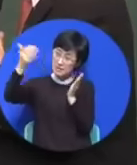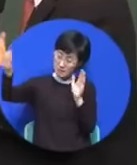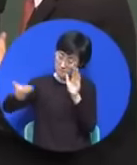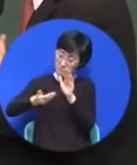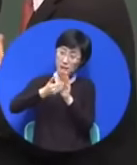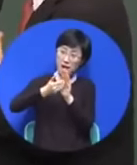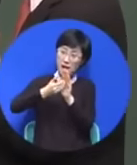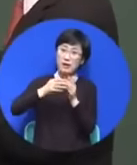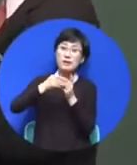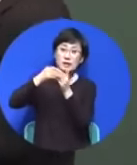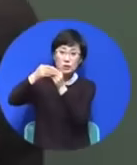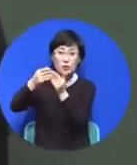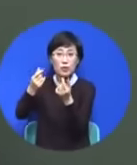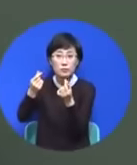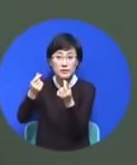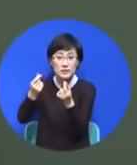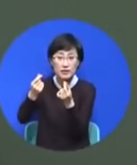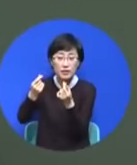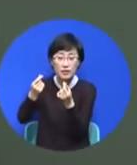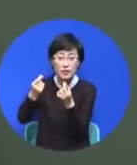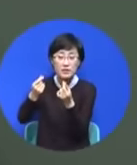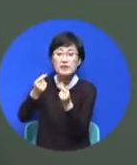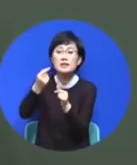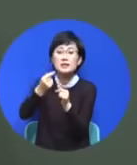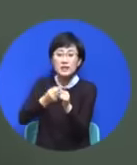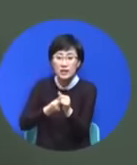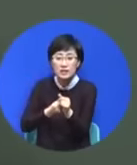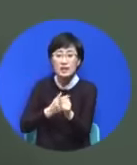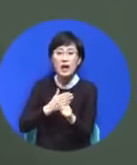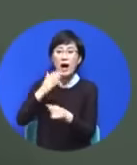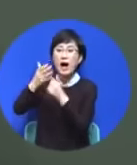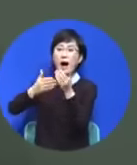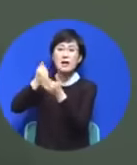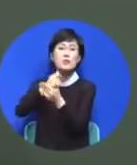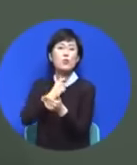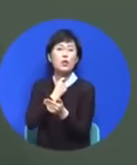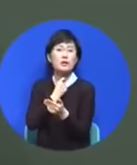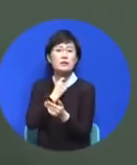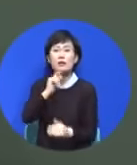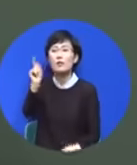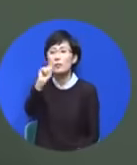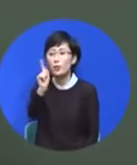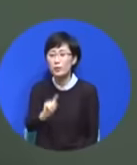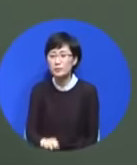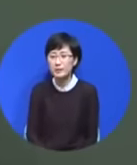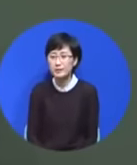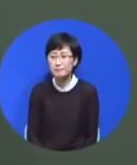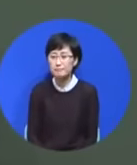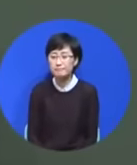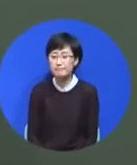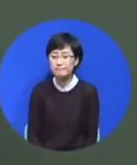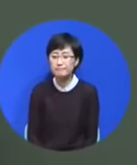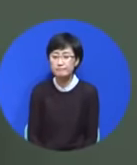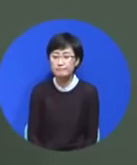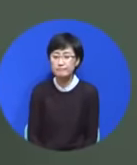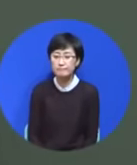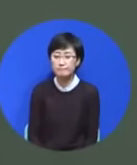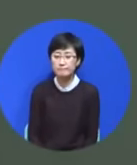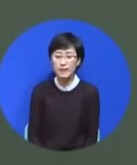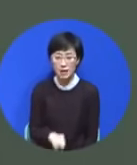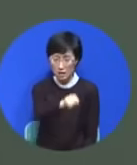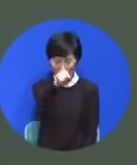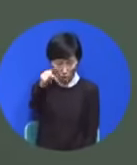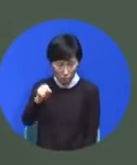거니다 그래서 하나님이 저와 여러분의 목표하는 것은 뭡니까 절대